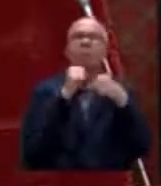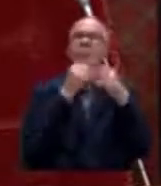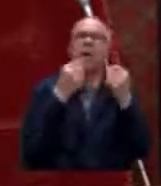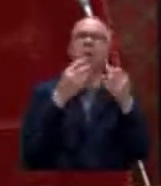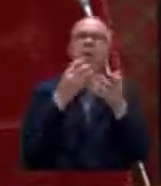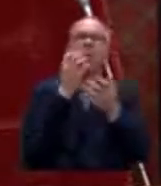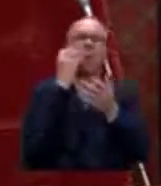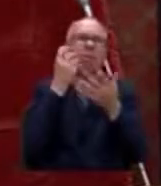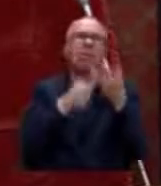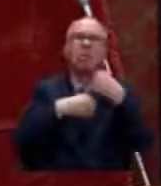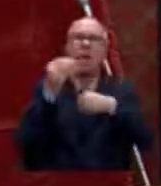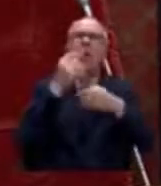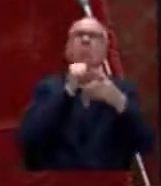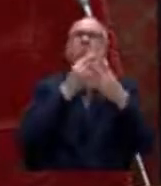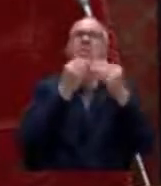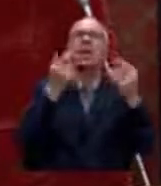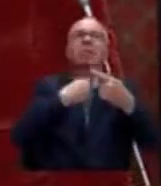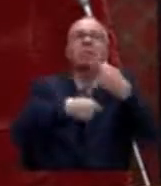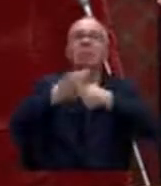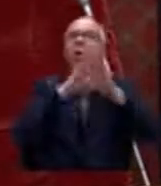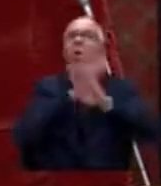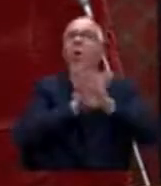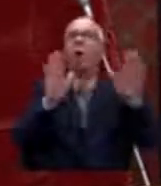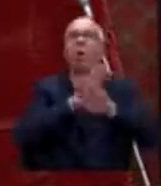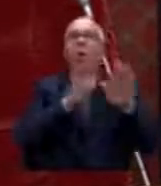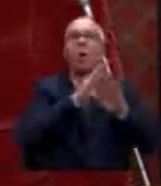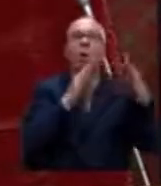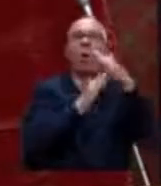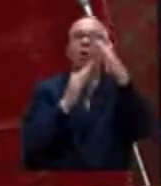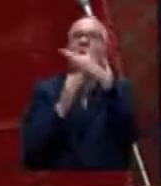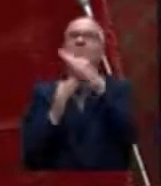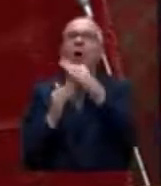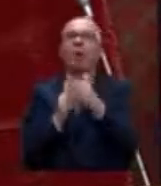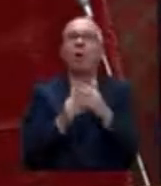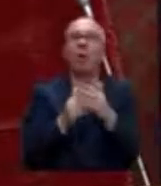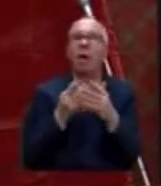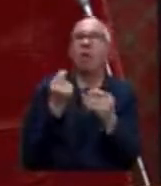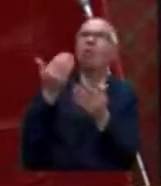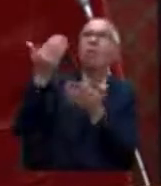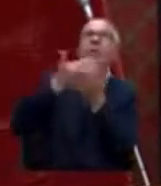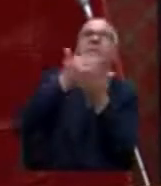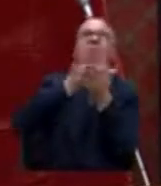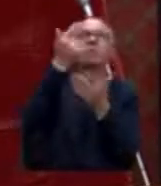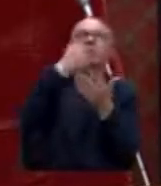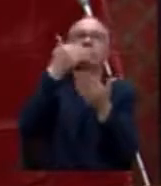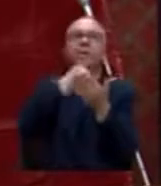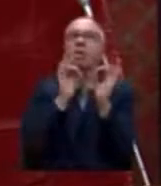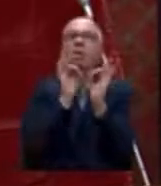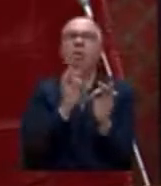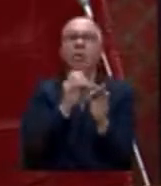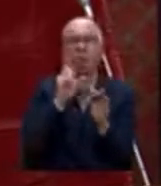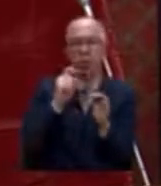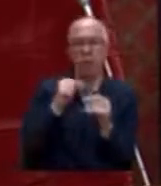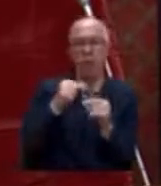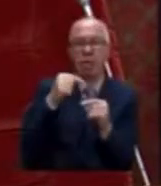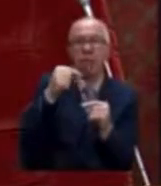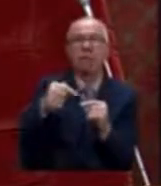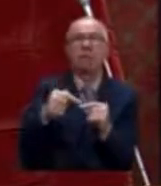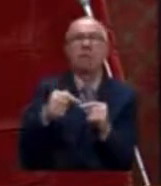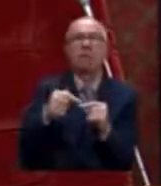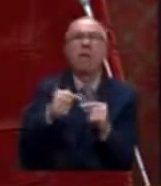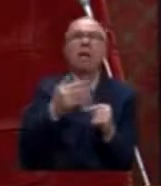تتعلق بالمحيط الدولي والاقليمي، ما بقاش عندنا مداخل في الشهور المقبله. دابا عندنا ما يكفي من العمله الصعبه الان،